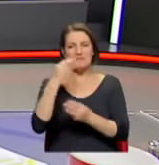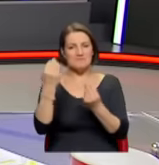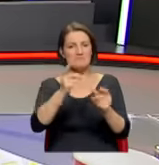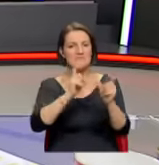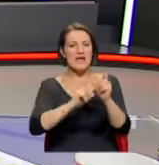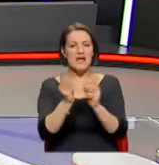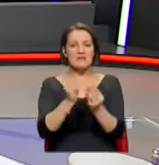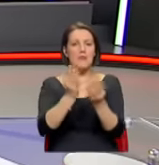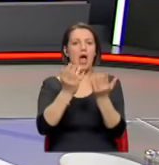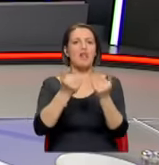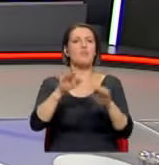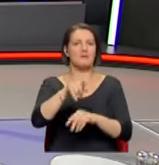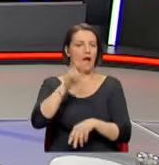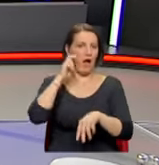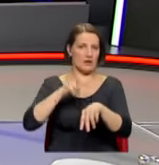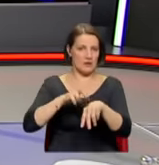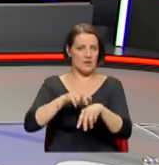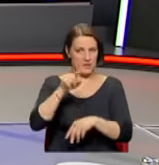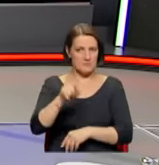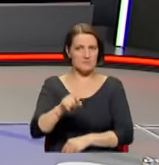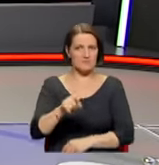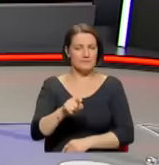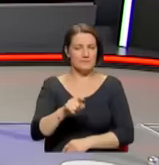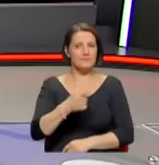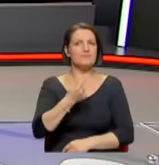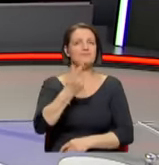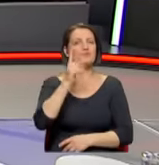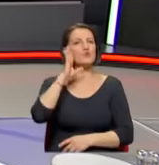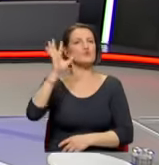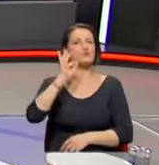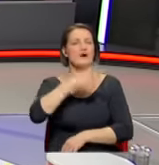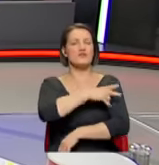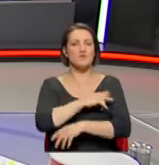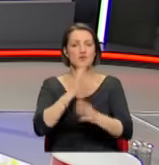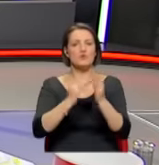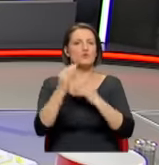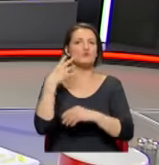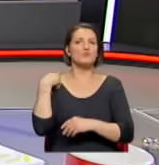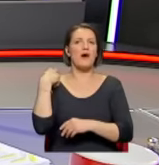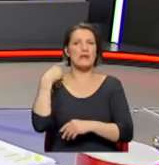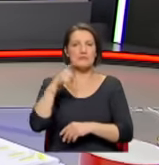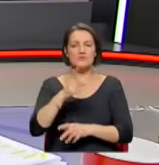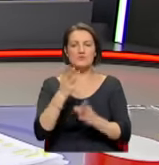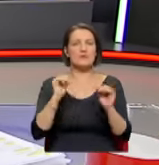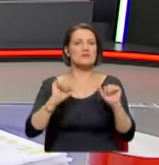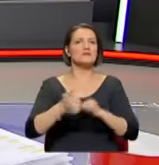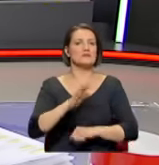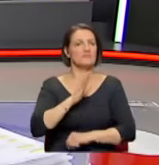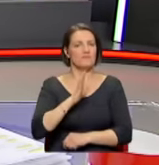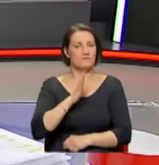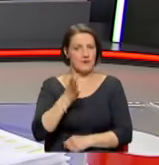seyyanen zammı alamadığını hatırlatalım. Efendim, uzman çavuşlarımızın, assubaylarımızın pek çok sıkıntıları